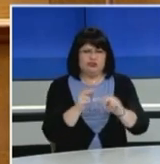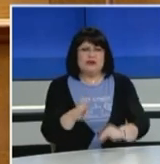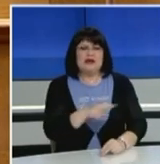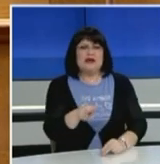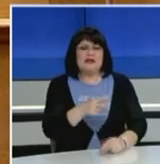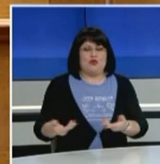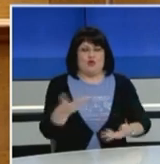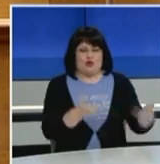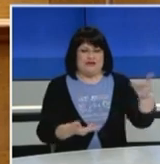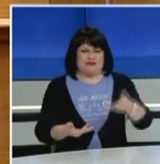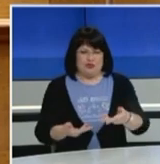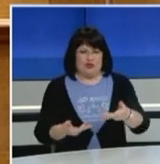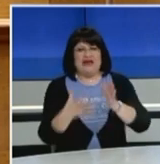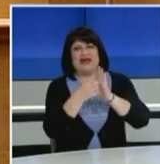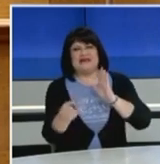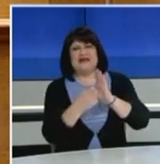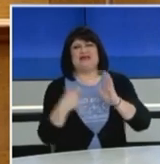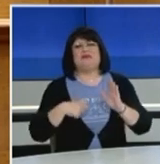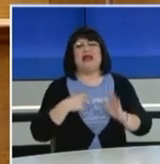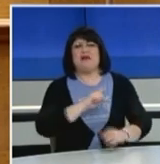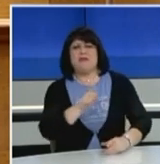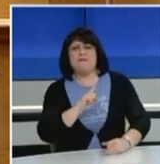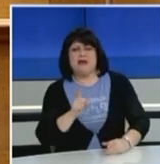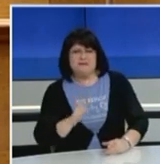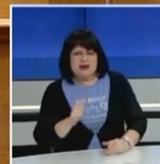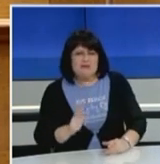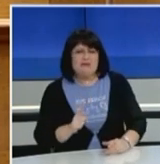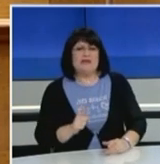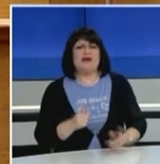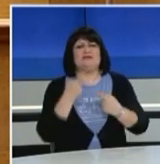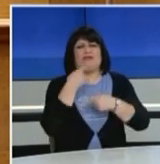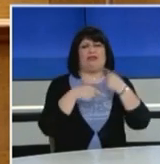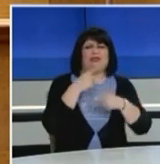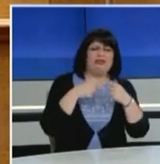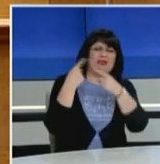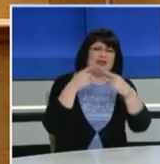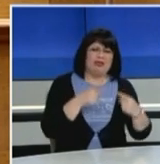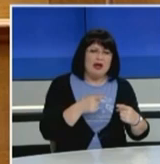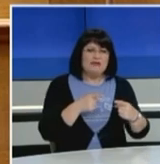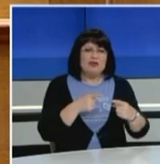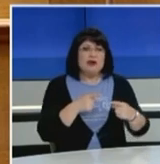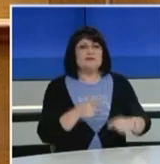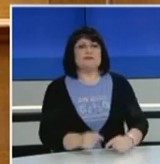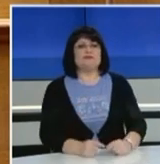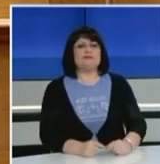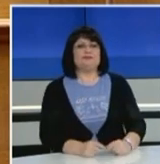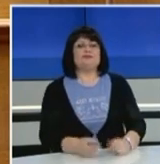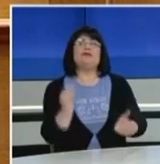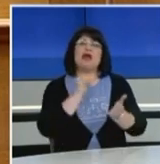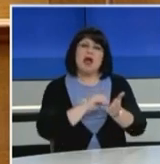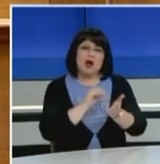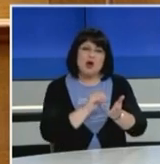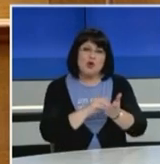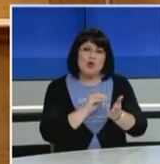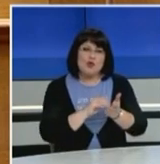εκατέρωθεν προτάσεις εξαίρεσης μελών της Επιτροπής με διάφορους προσχηματικούς λόγους, αλλά και τις